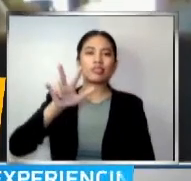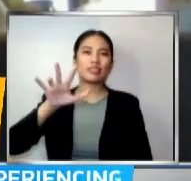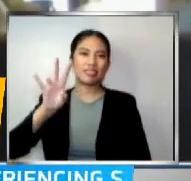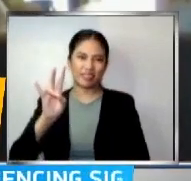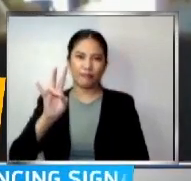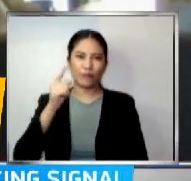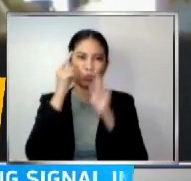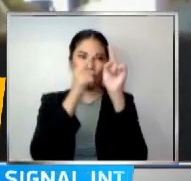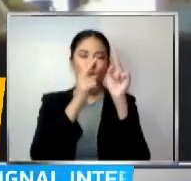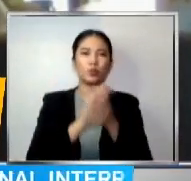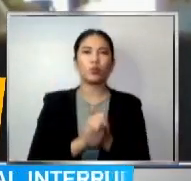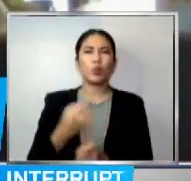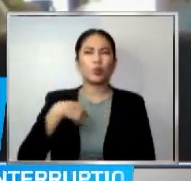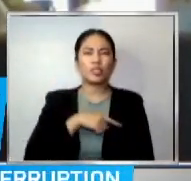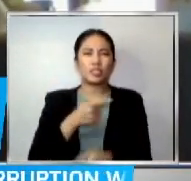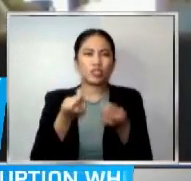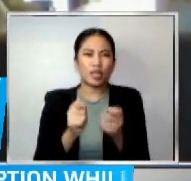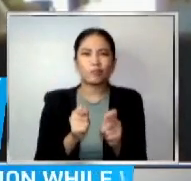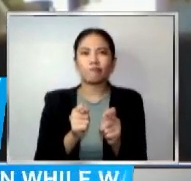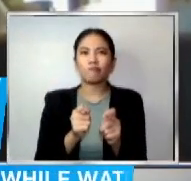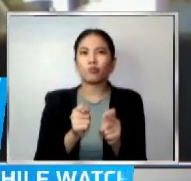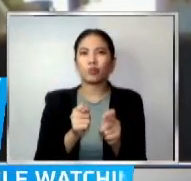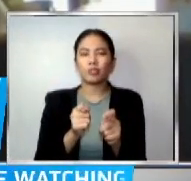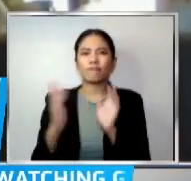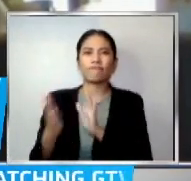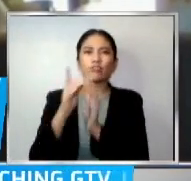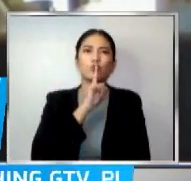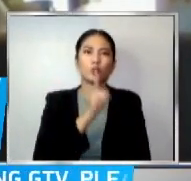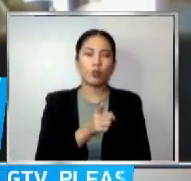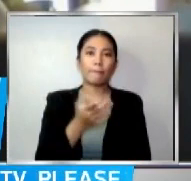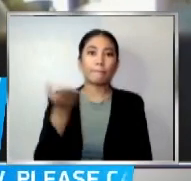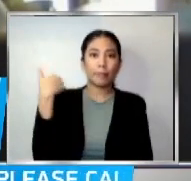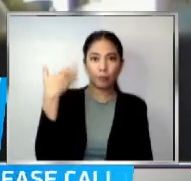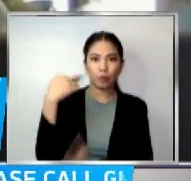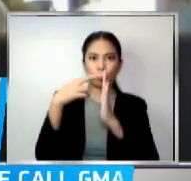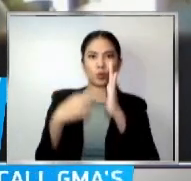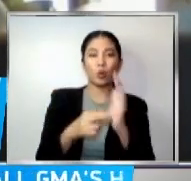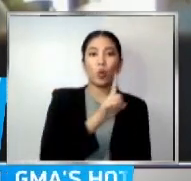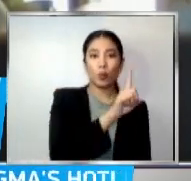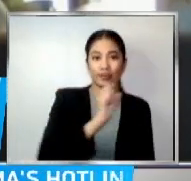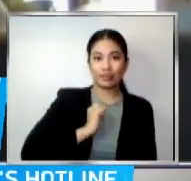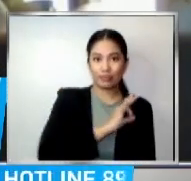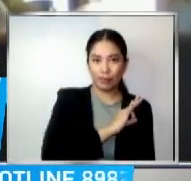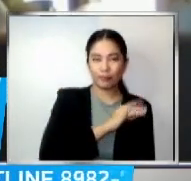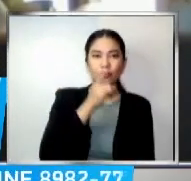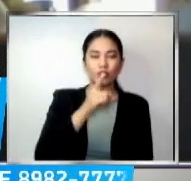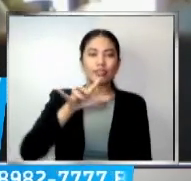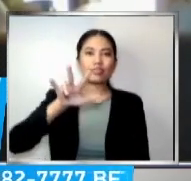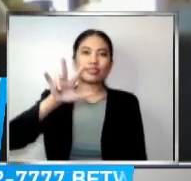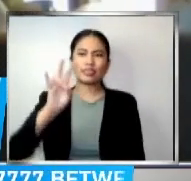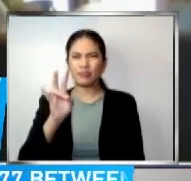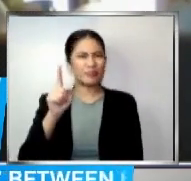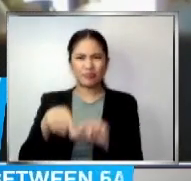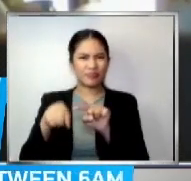while our previous standard is 1:37, hindi ho talaga kayang abutin. Yung 1:15 pa rin ho, malaking